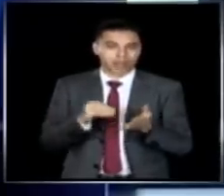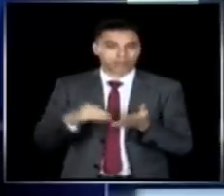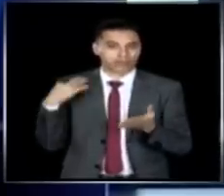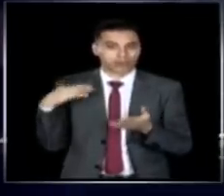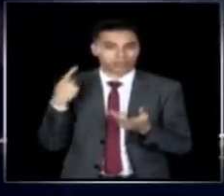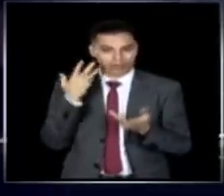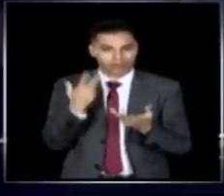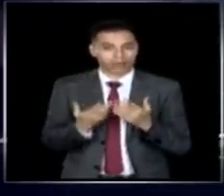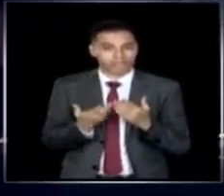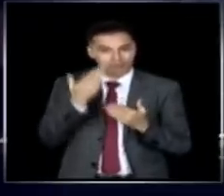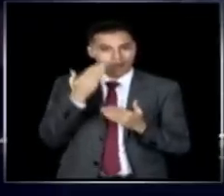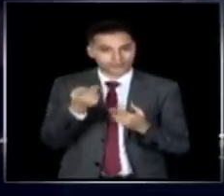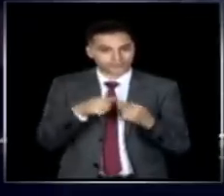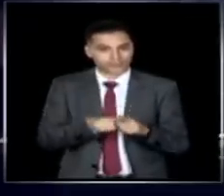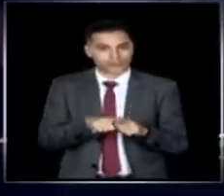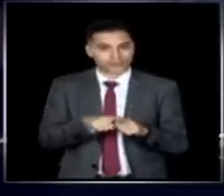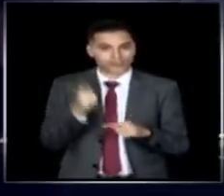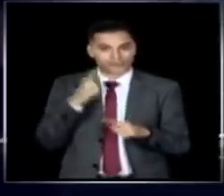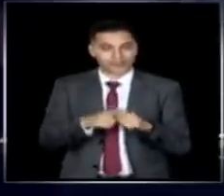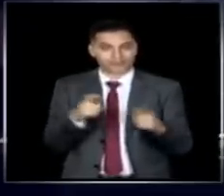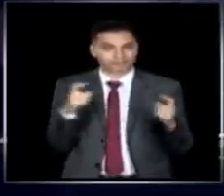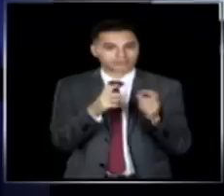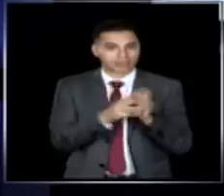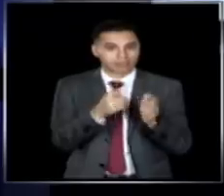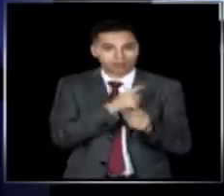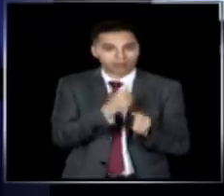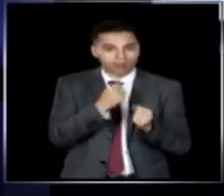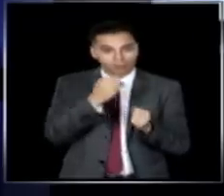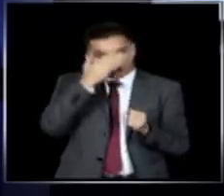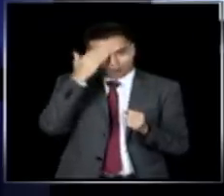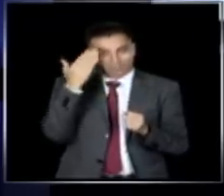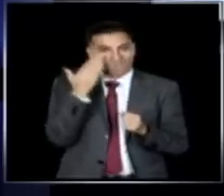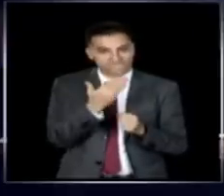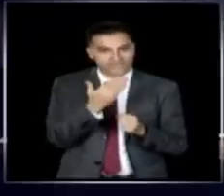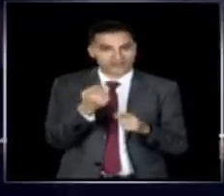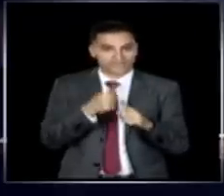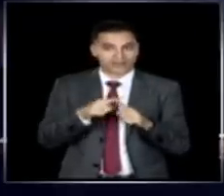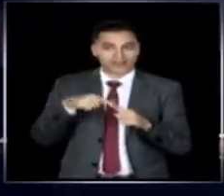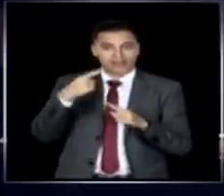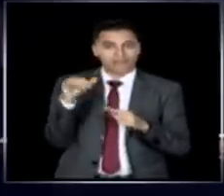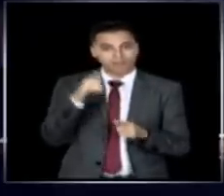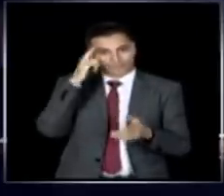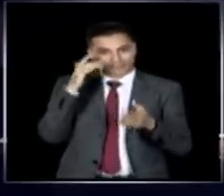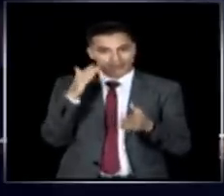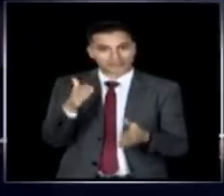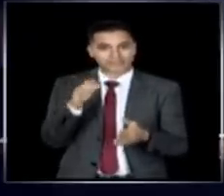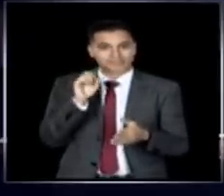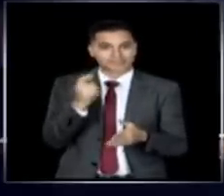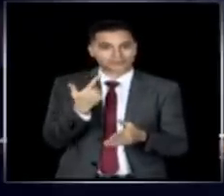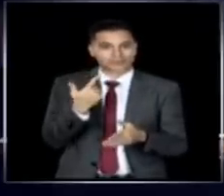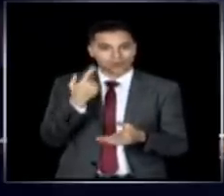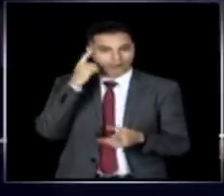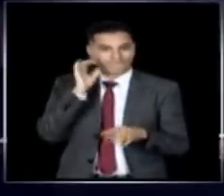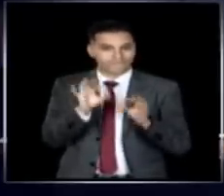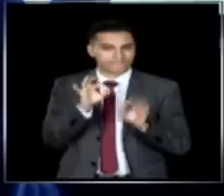ليكو، شاركوا لأول مرة قصاد جامعة قوية عندها خبرة. اللي جاي محتاج بقى إيه؟